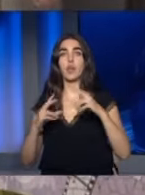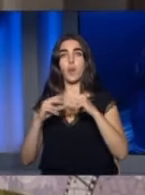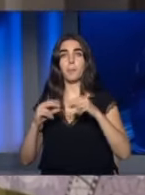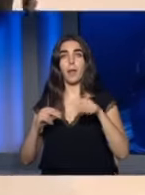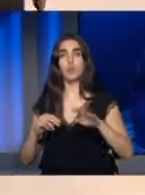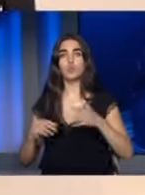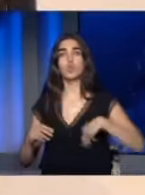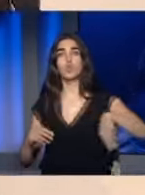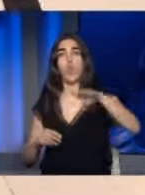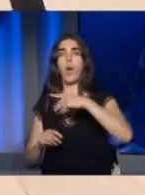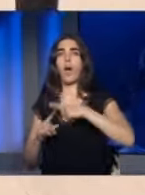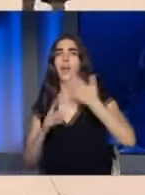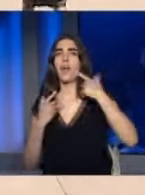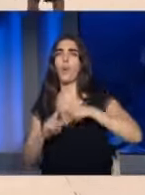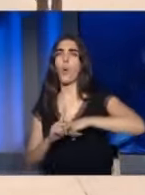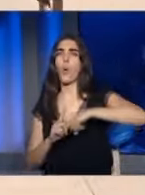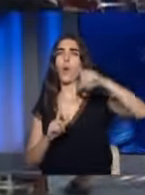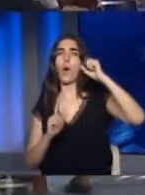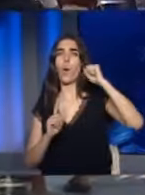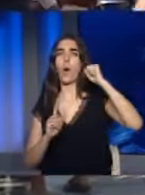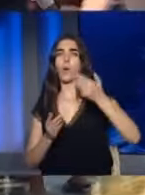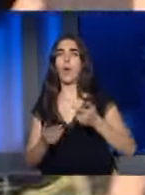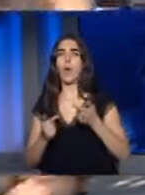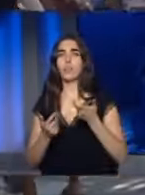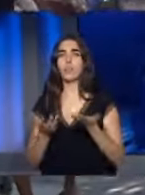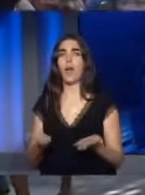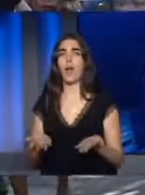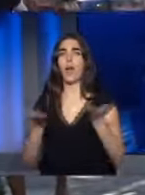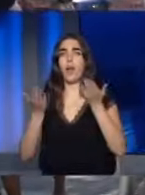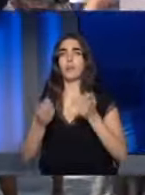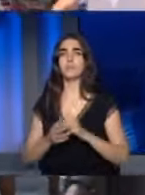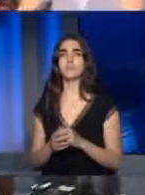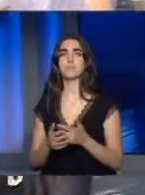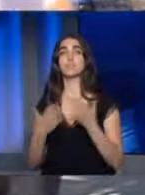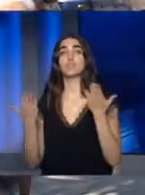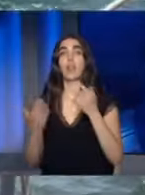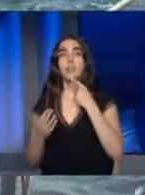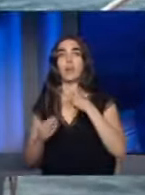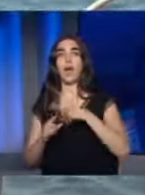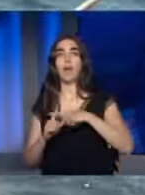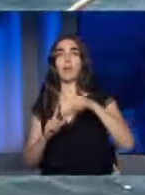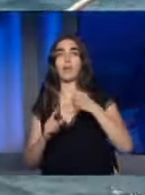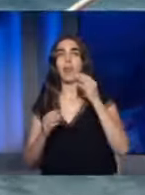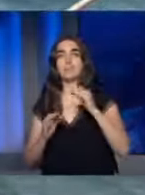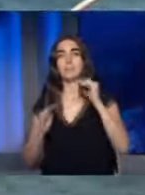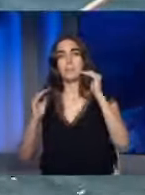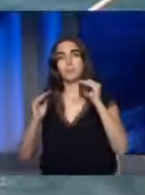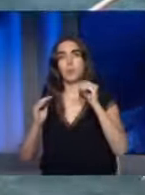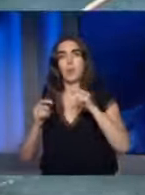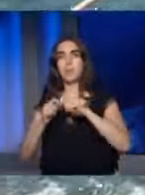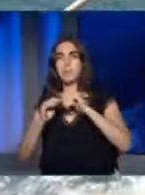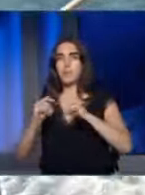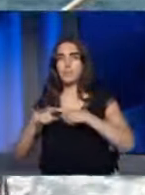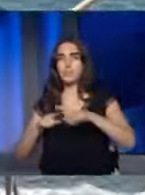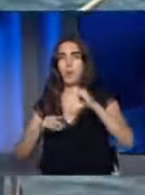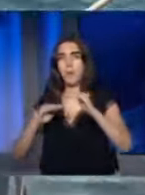بلبنان لذلك رح يكون عننا ارتفاع ملحوظ بدرجات الحراره ذروه هذه الكتله الحاره را تكون غدا ان شاء الله رح يكون عننا درجات